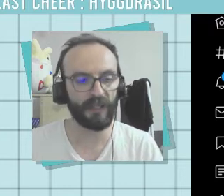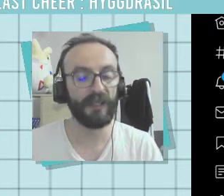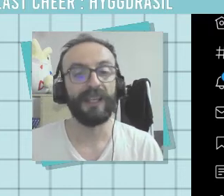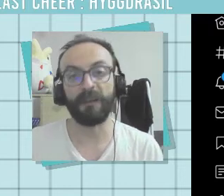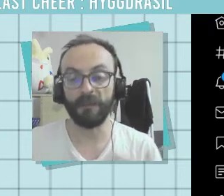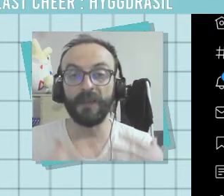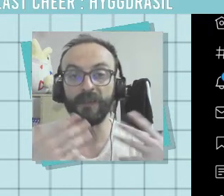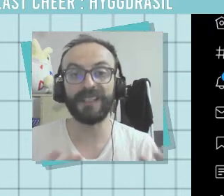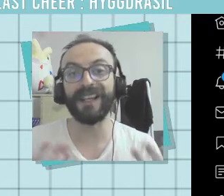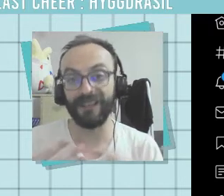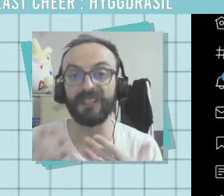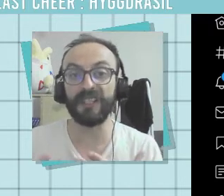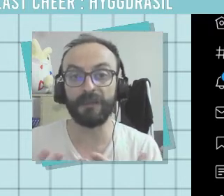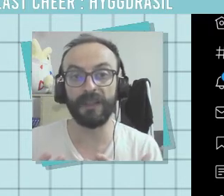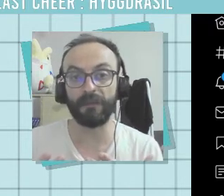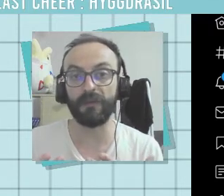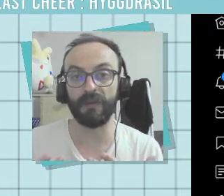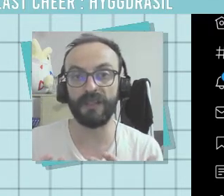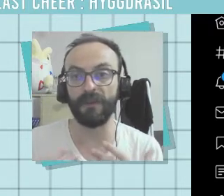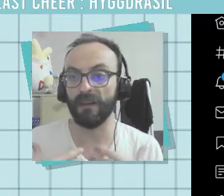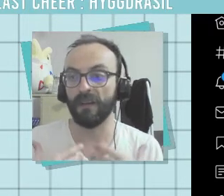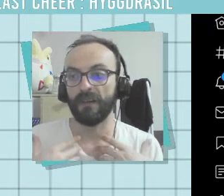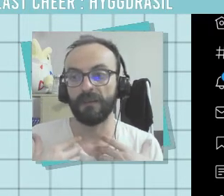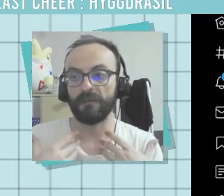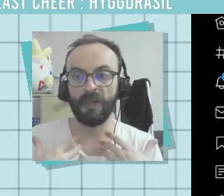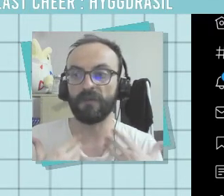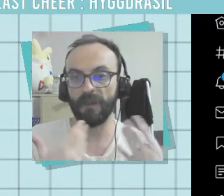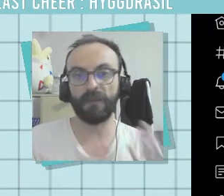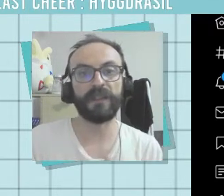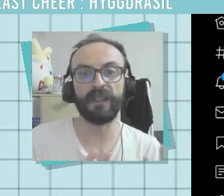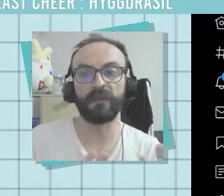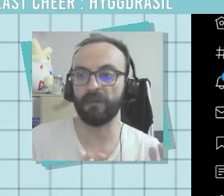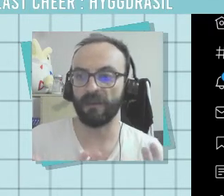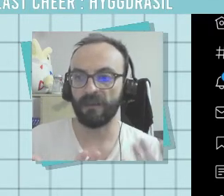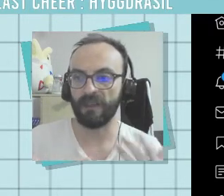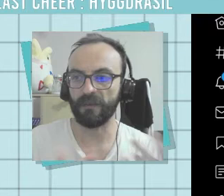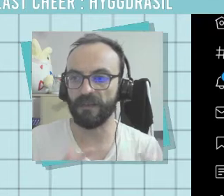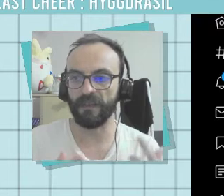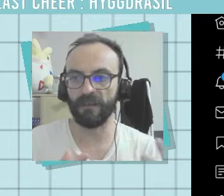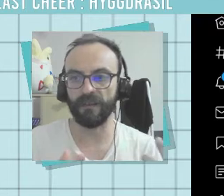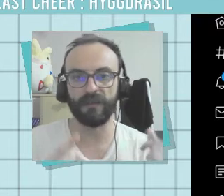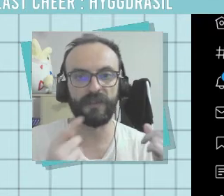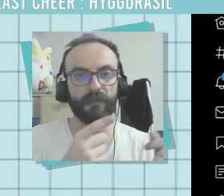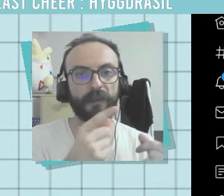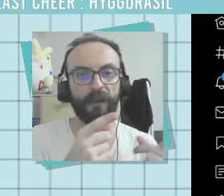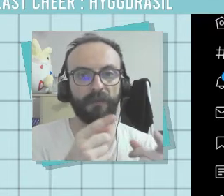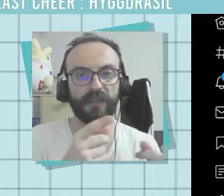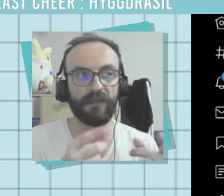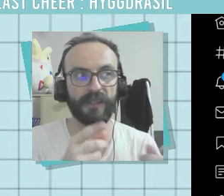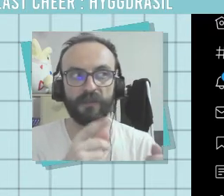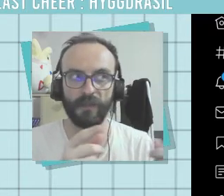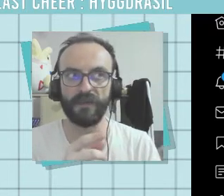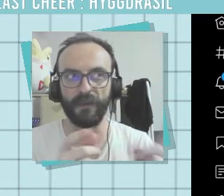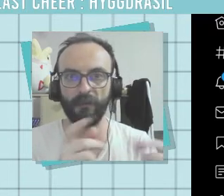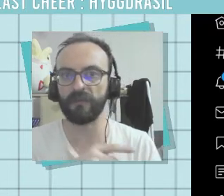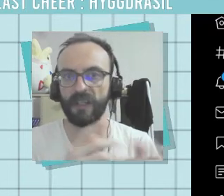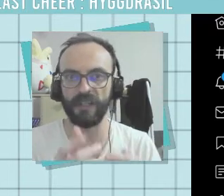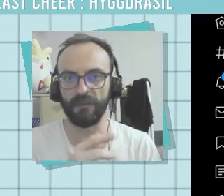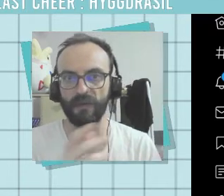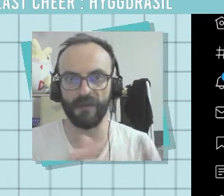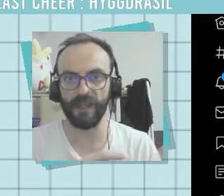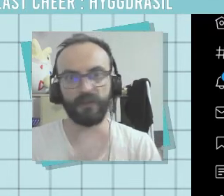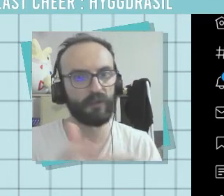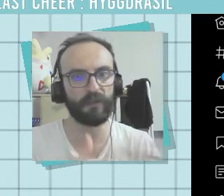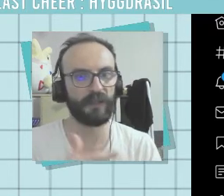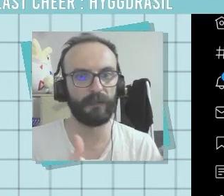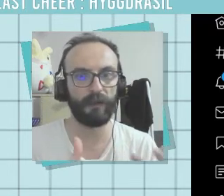corriger. Et en même temps, qui a la légitimité pour corriger? Enfin, moi je veux bien filer des coups de main et te dire oui, bah en fait ce signe je pense, enfin moi en tout cas je l'ai vu